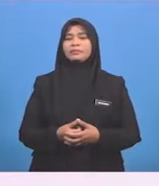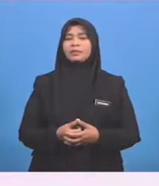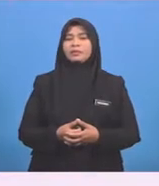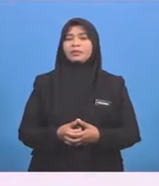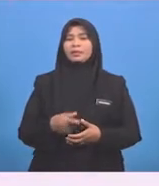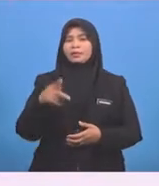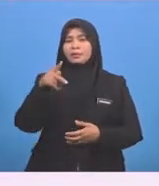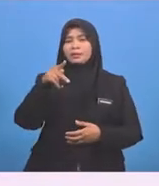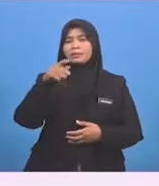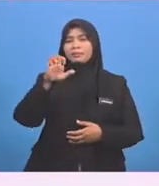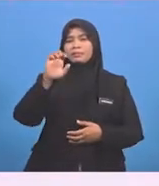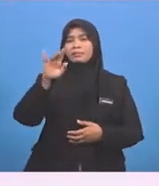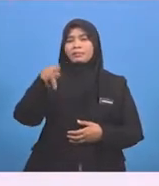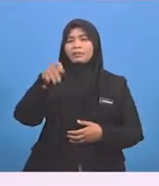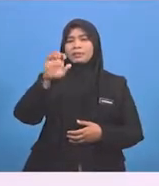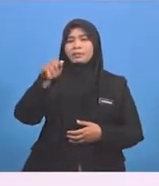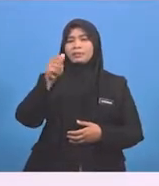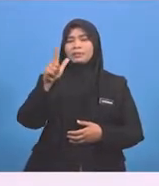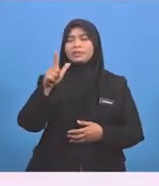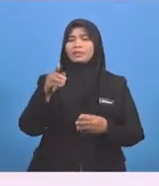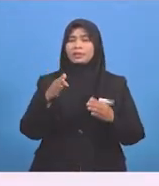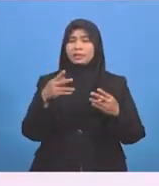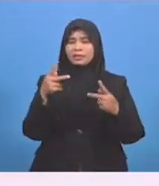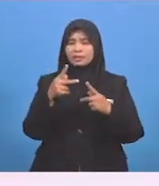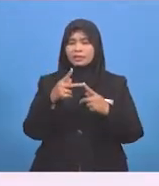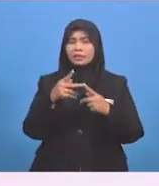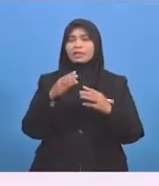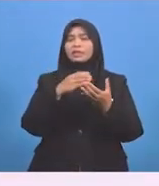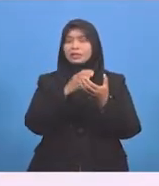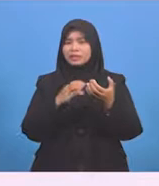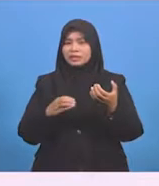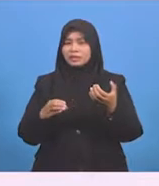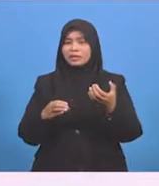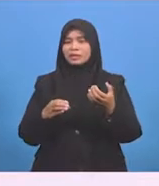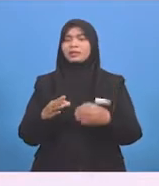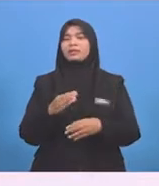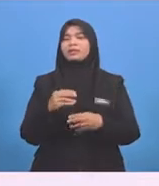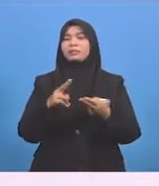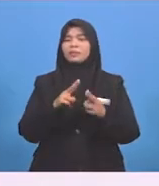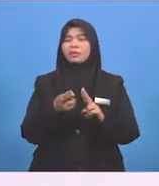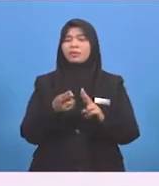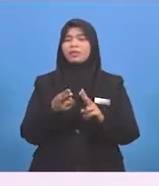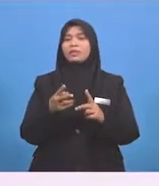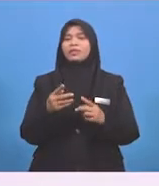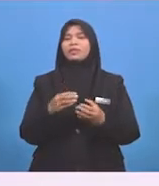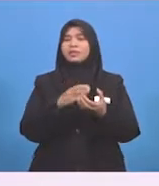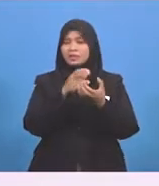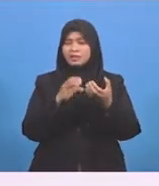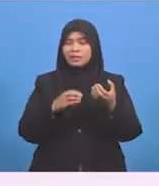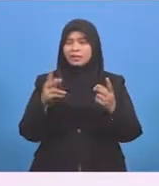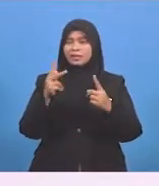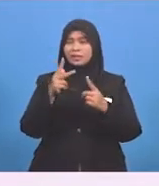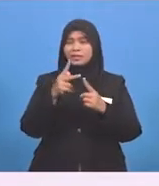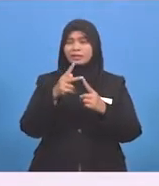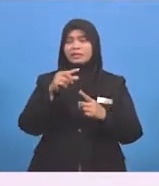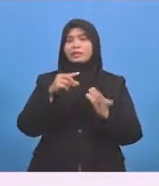ke cecair tidak boleh terus berlaku. Begitu juga dengan perubahan fasa bagi cecair ke